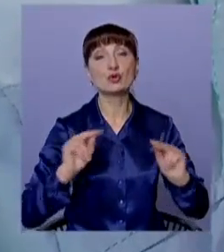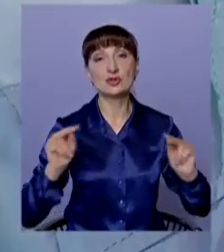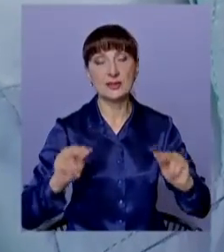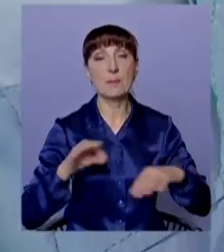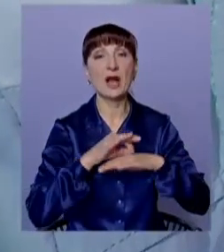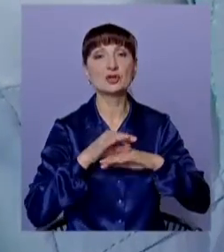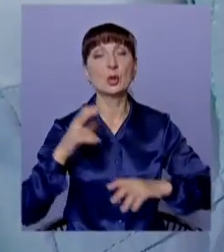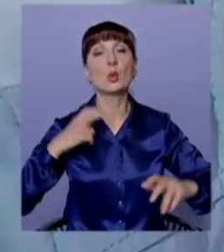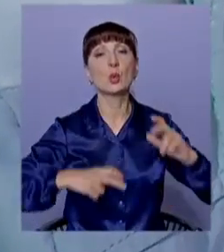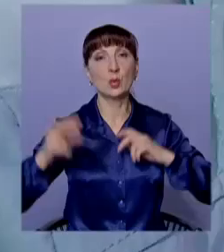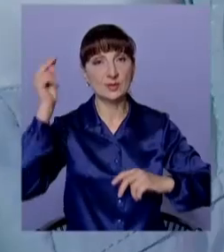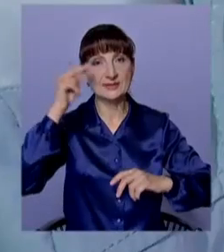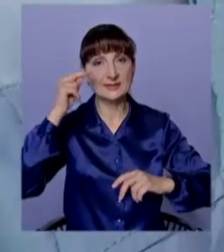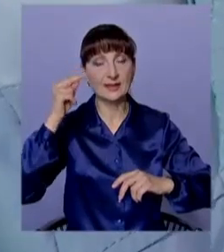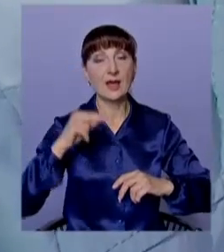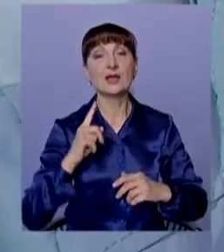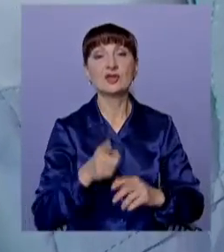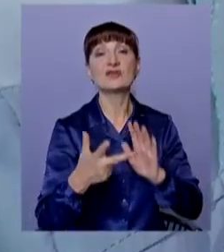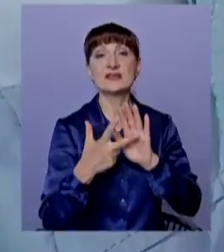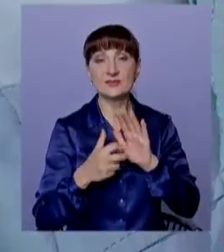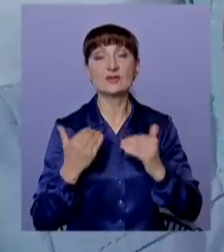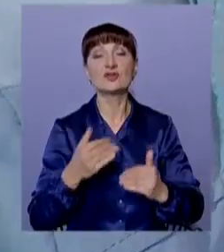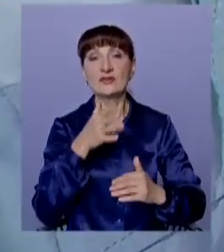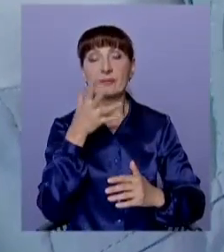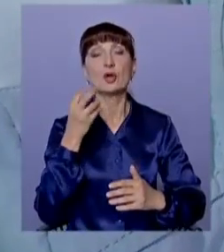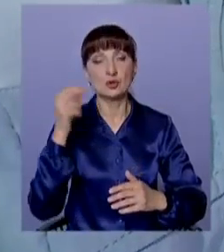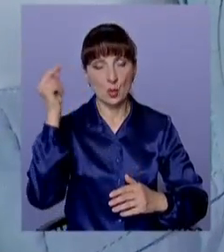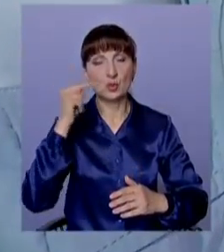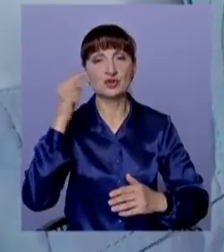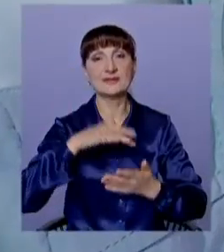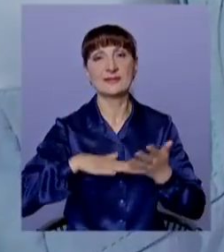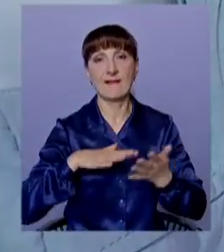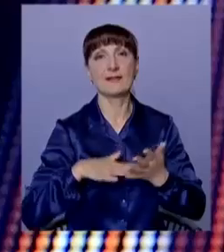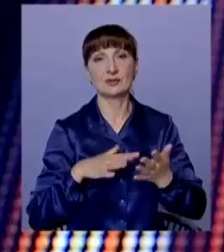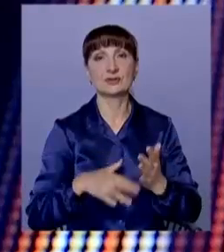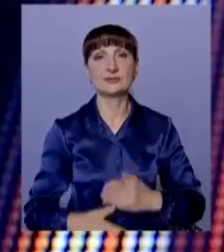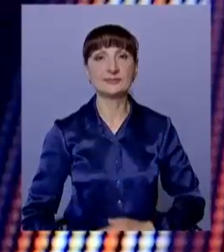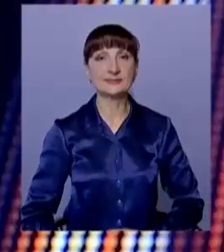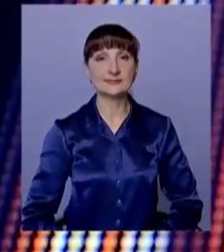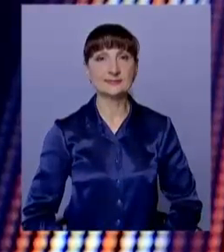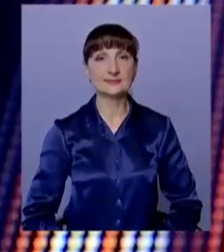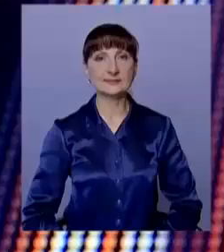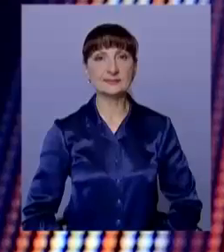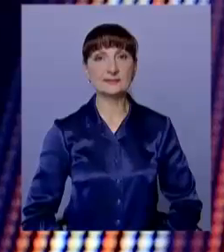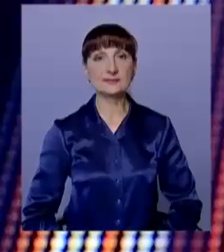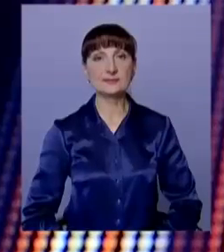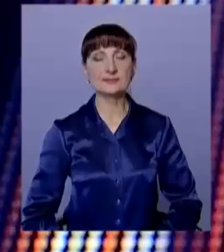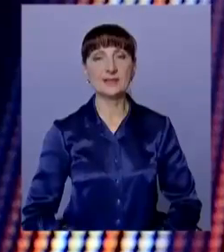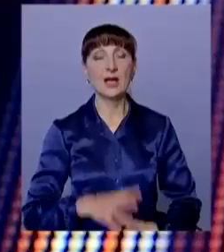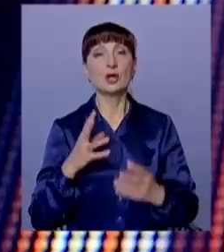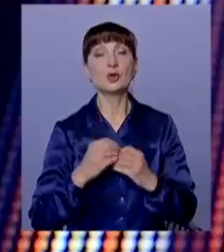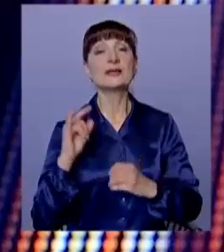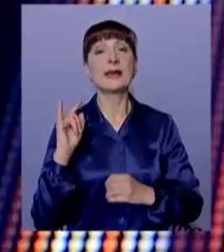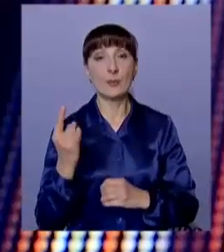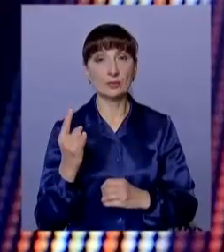В настоящее время 1800 учителей еще проходят курсы именно по обновленному содержанию. Угу. То есть